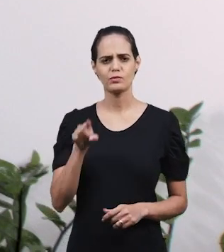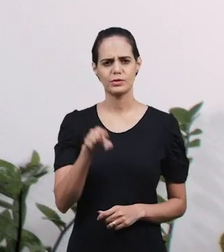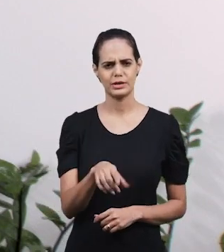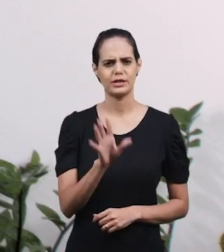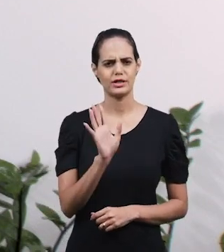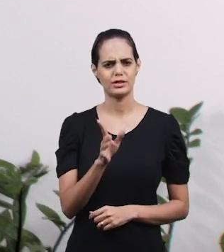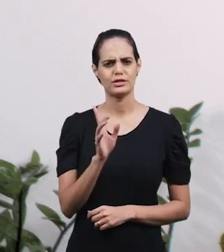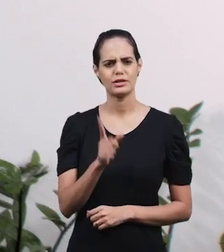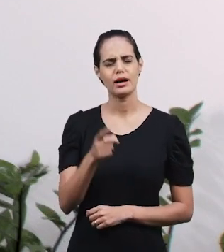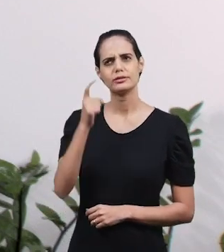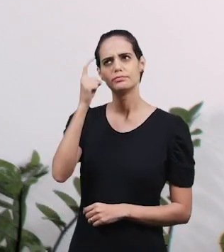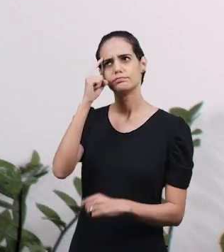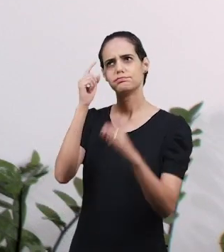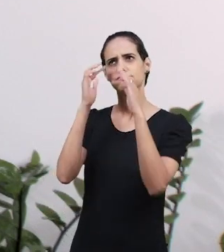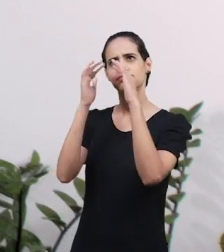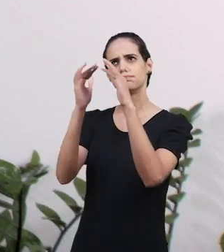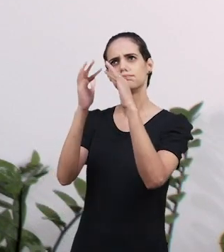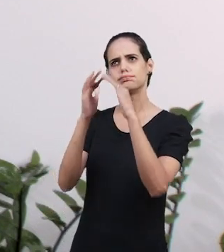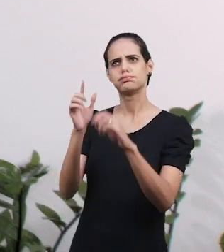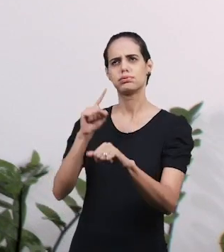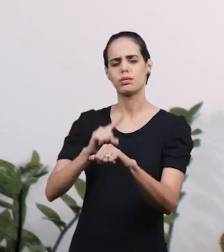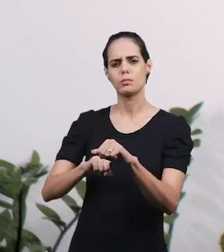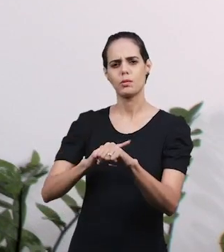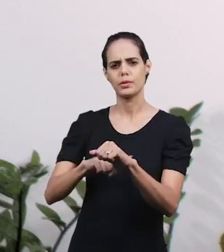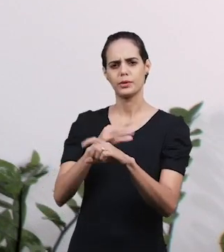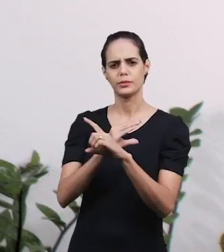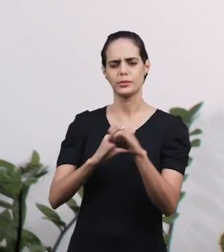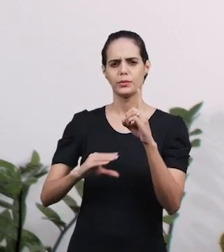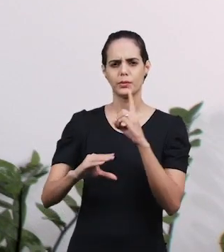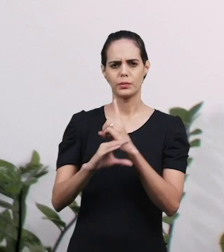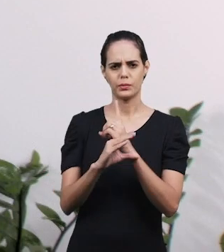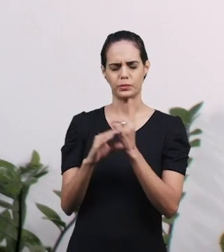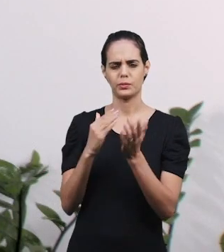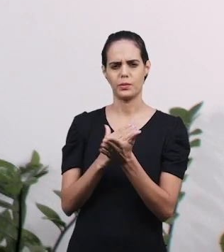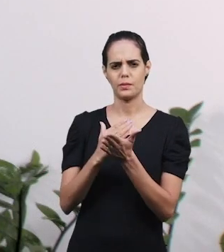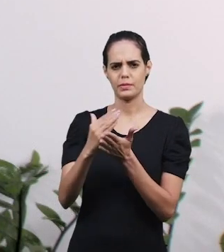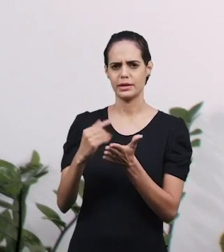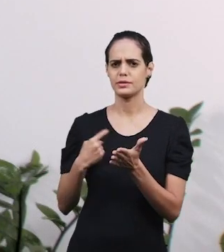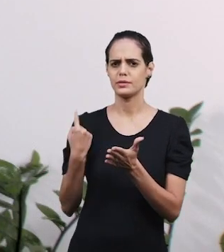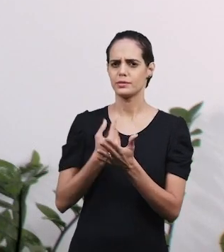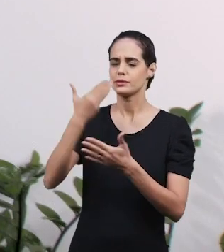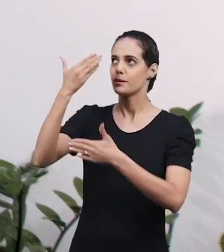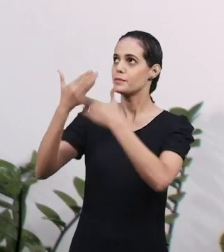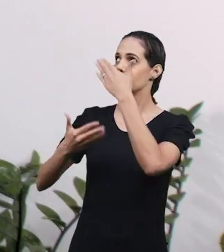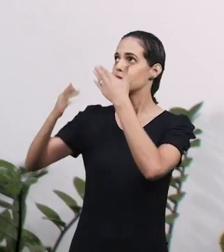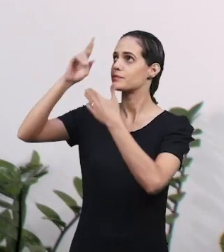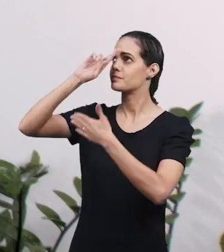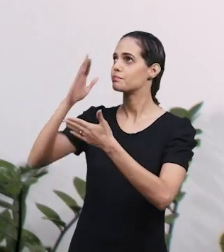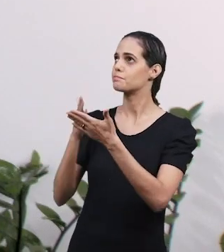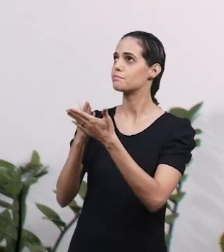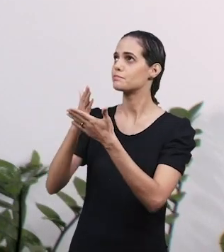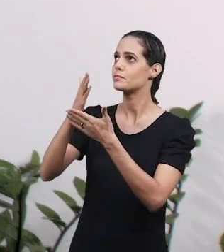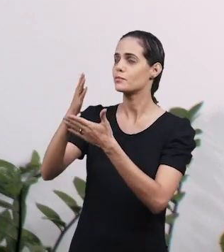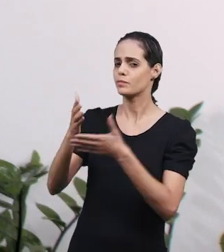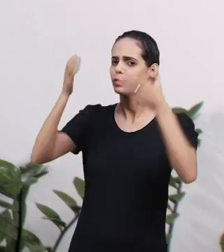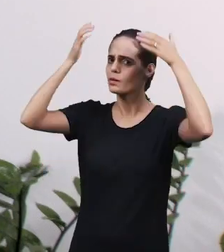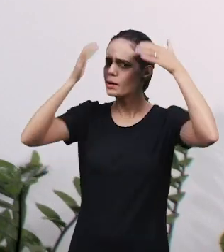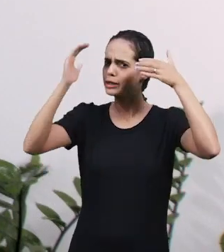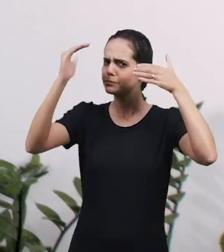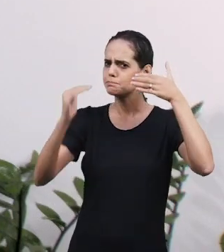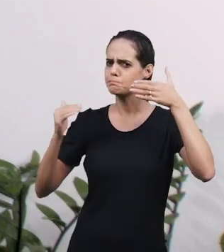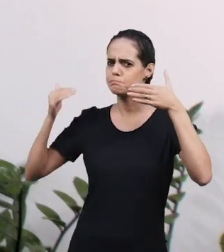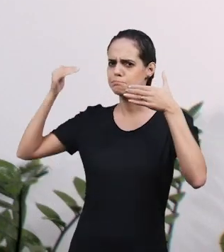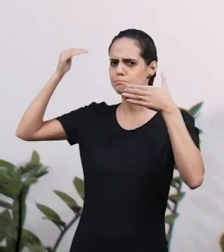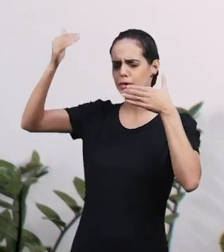Vous avez déjà pensé que quand le culte commence, nous entrons dans la présence du roi des rois, le Seigneur des armées, les